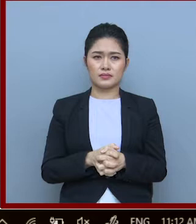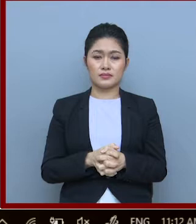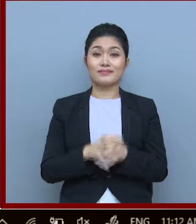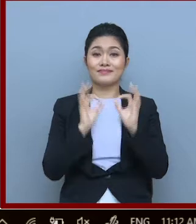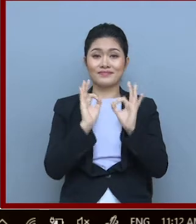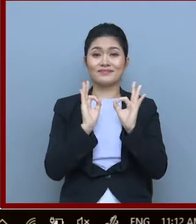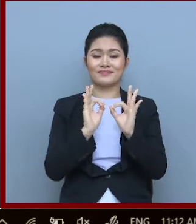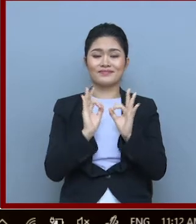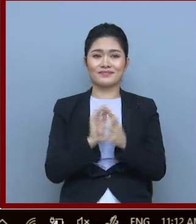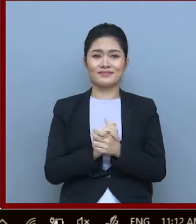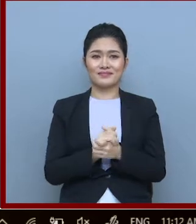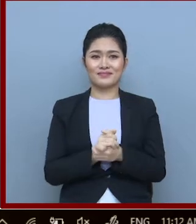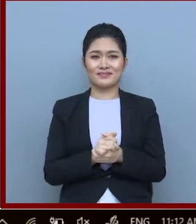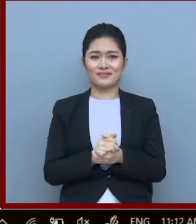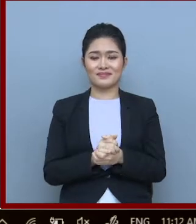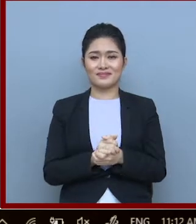โอเคซ